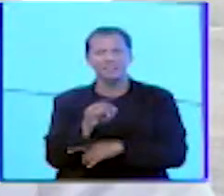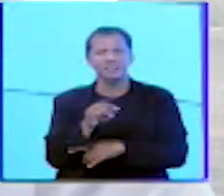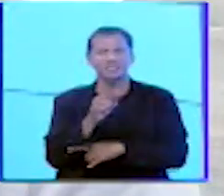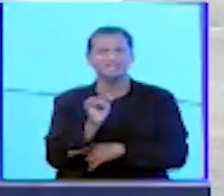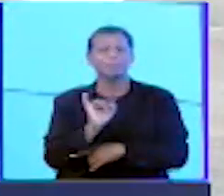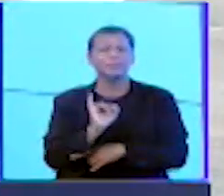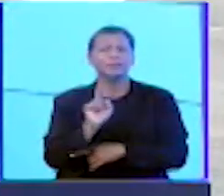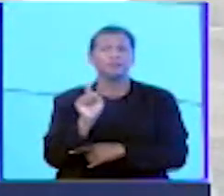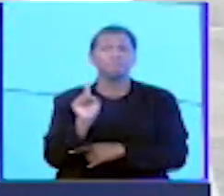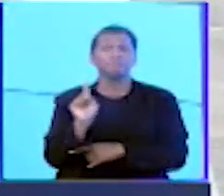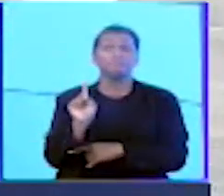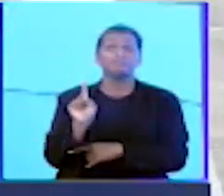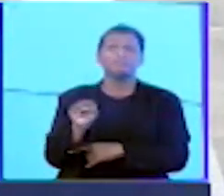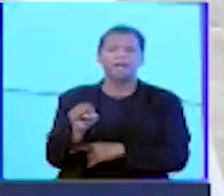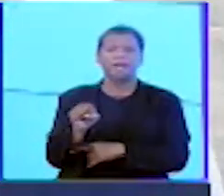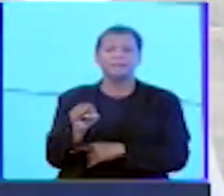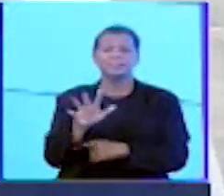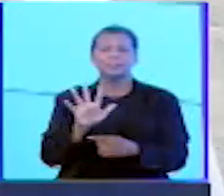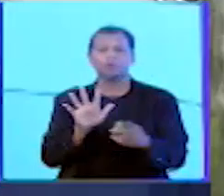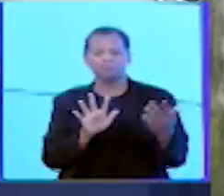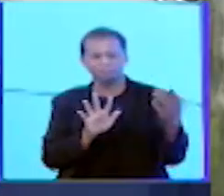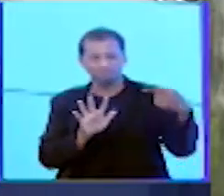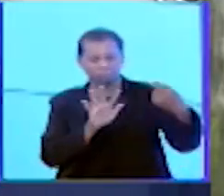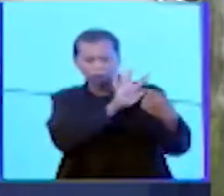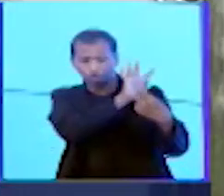tangannya, dan menggunakan sabun yang inian.